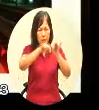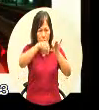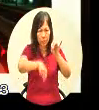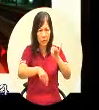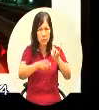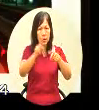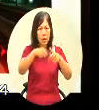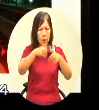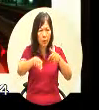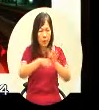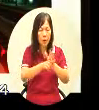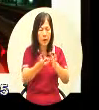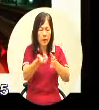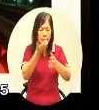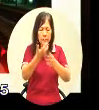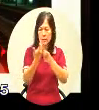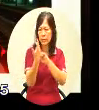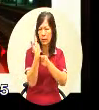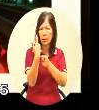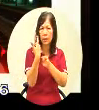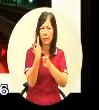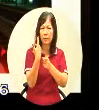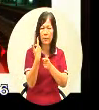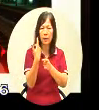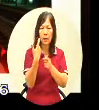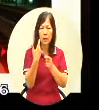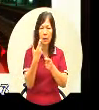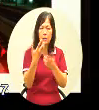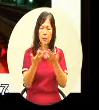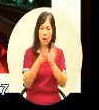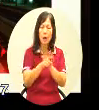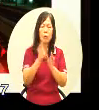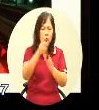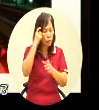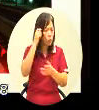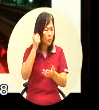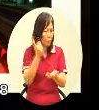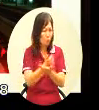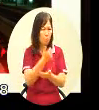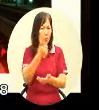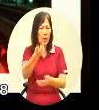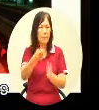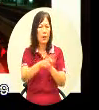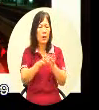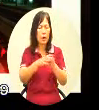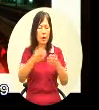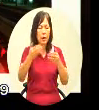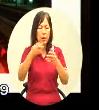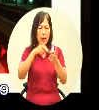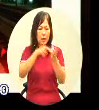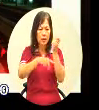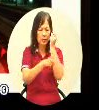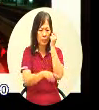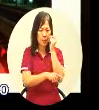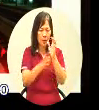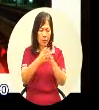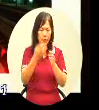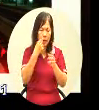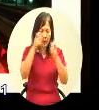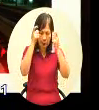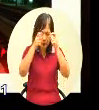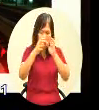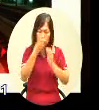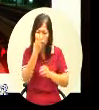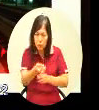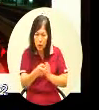想上礼拜大概也算运气不错啦，这个立法院交通委员会到高雄视察几个